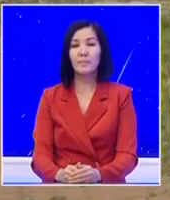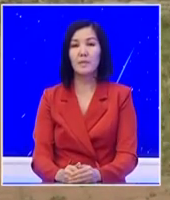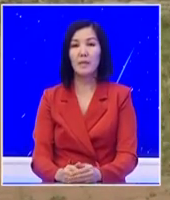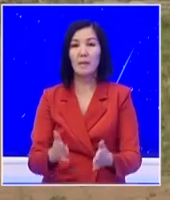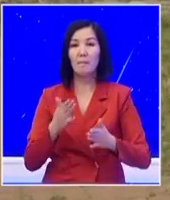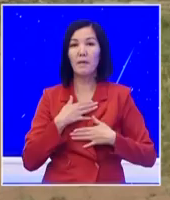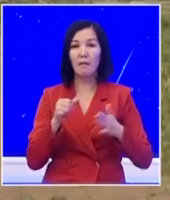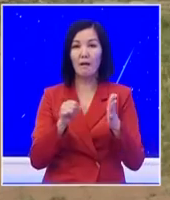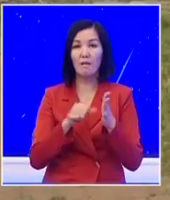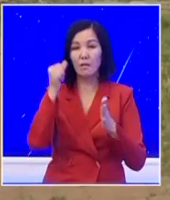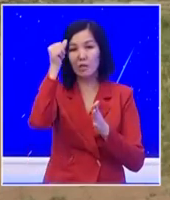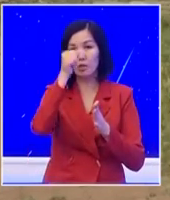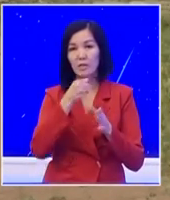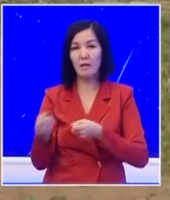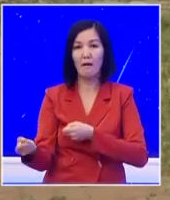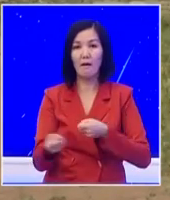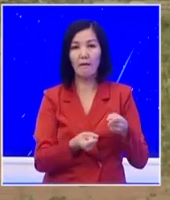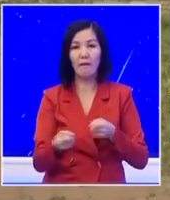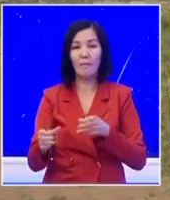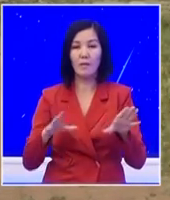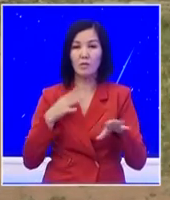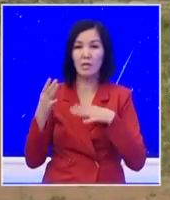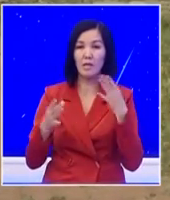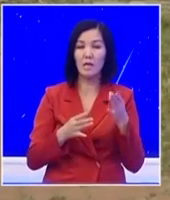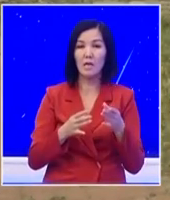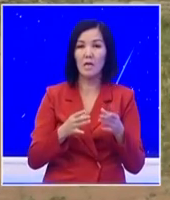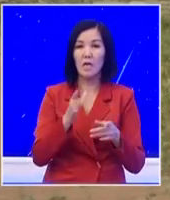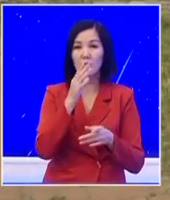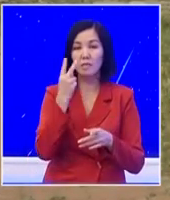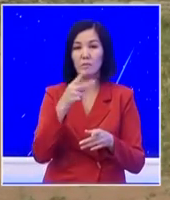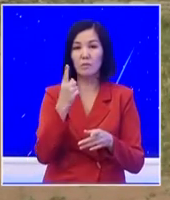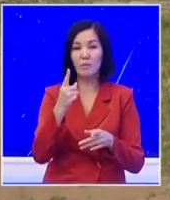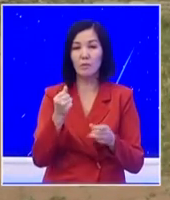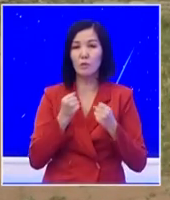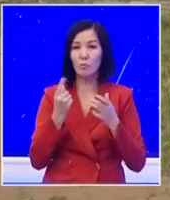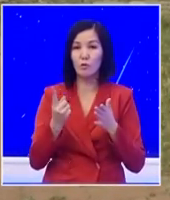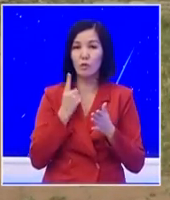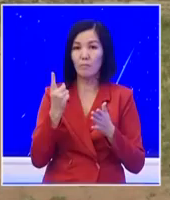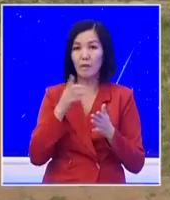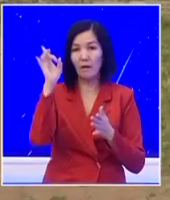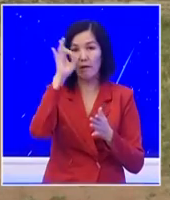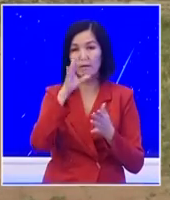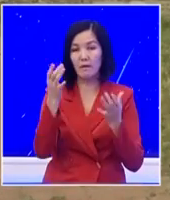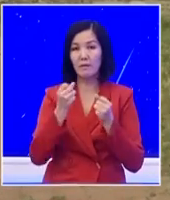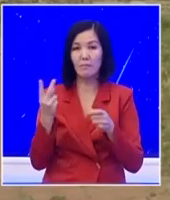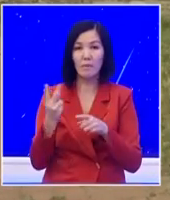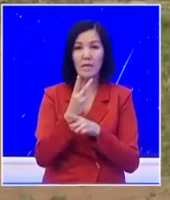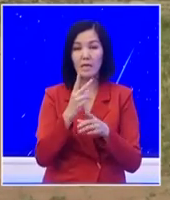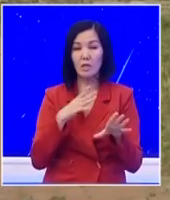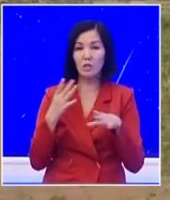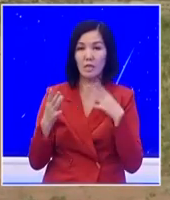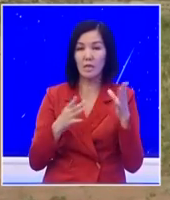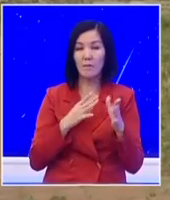Мен 6 жылдан бері Көгалдағы хоккеймен айналысам. Қазір жасым 21-де. Спорт шебері атандым. Күніне 2 уақыт жаттығып